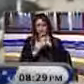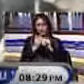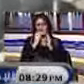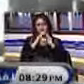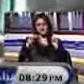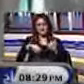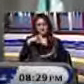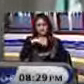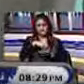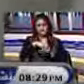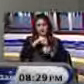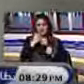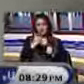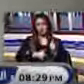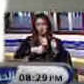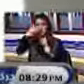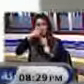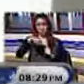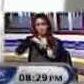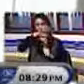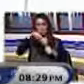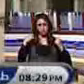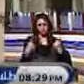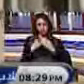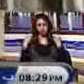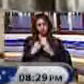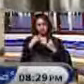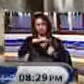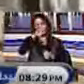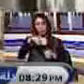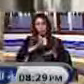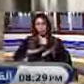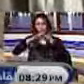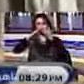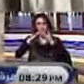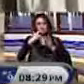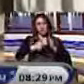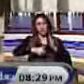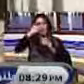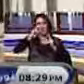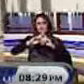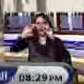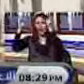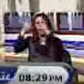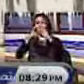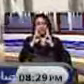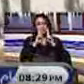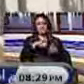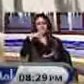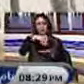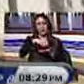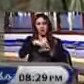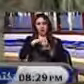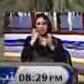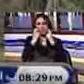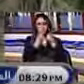مصرية أصيلة نجحت بجهود أهلها الذاتية أن تكون أفضل قرية على مستوى العالم بشهادة